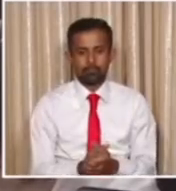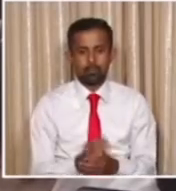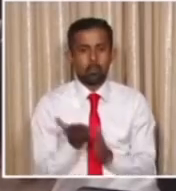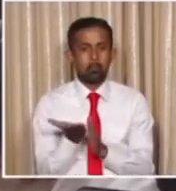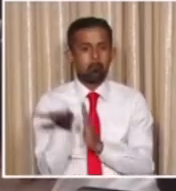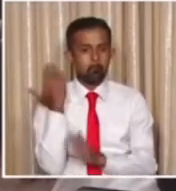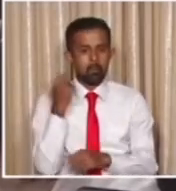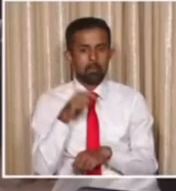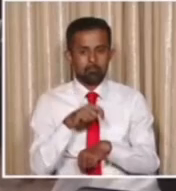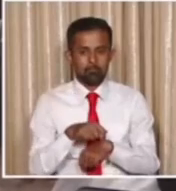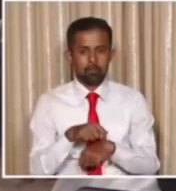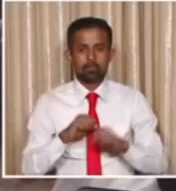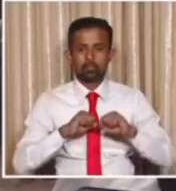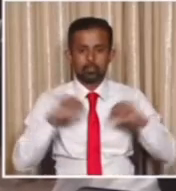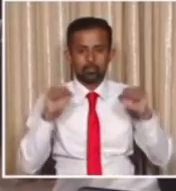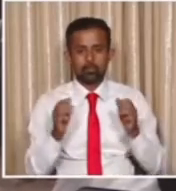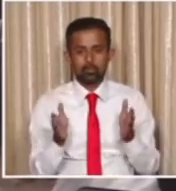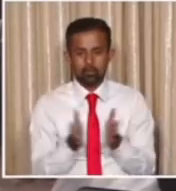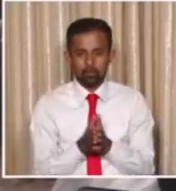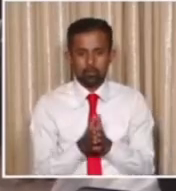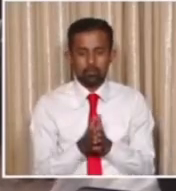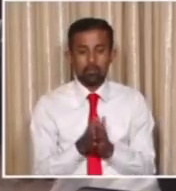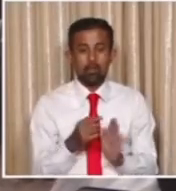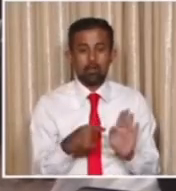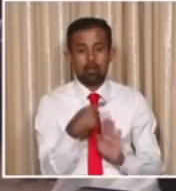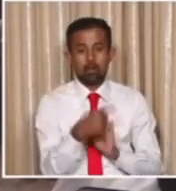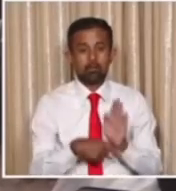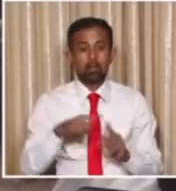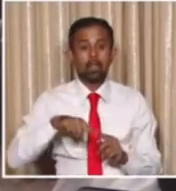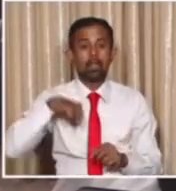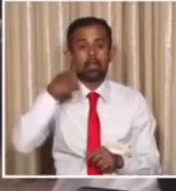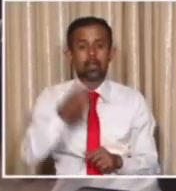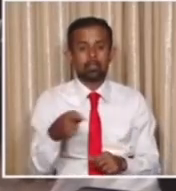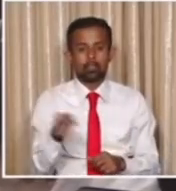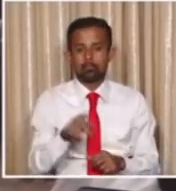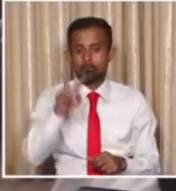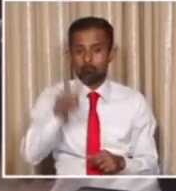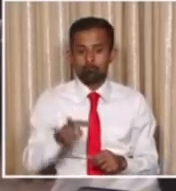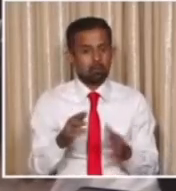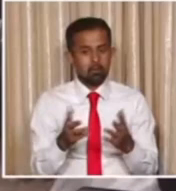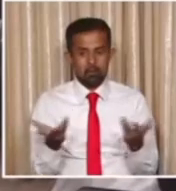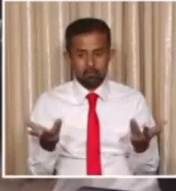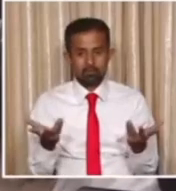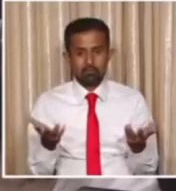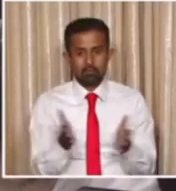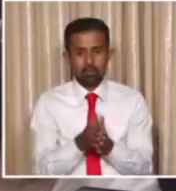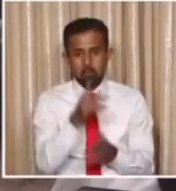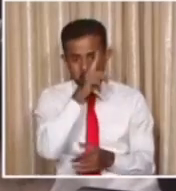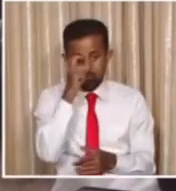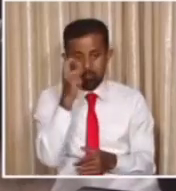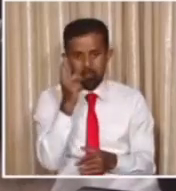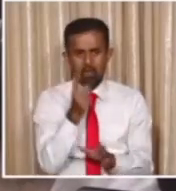පහුගිය කාලයේ මේ තිබ්බ අරගලයත් එක්ක සහ රටේ හෙට දවස ගැන විශ්වාසයක් නැති තත්ත්වයක් තමයි මීට මාස